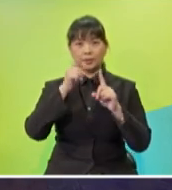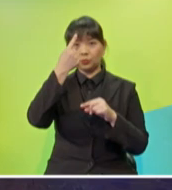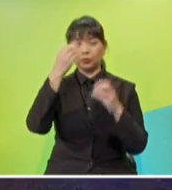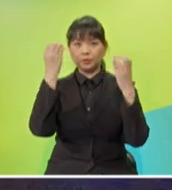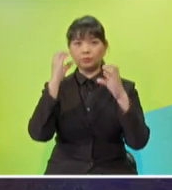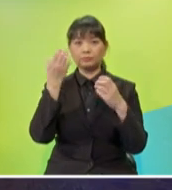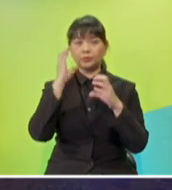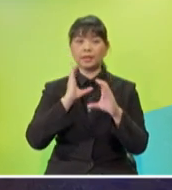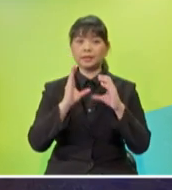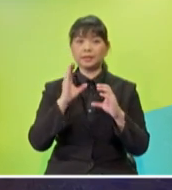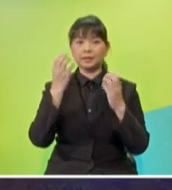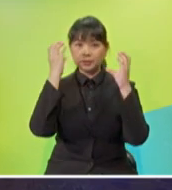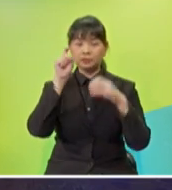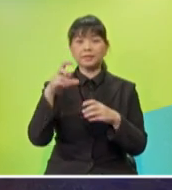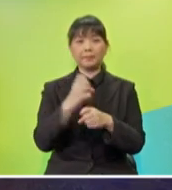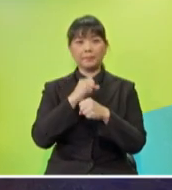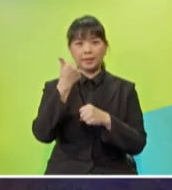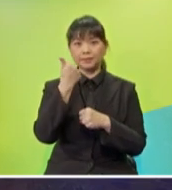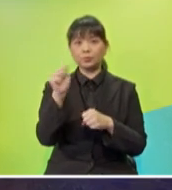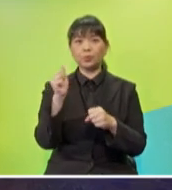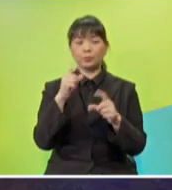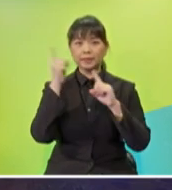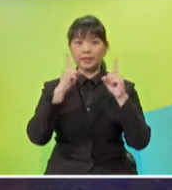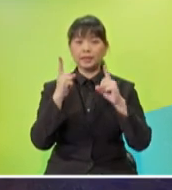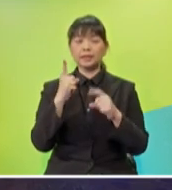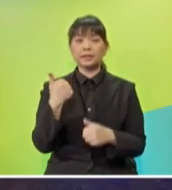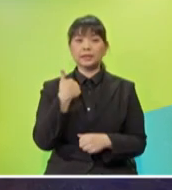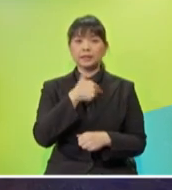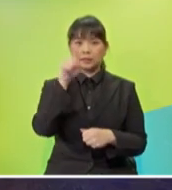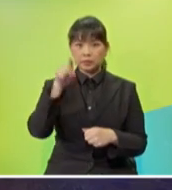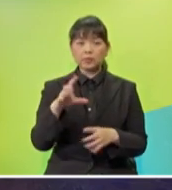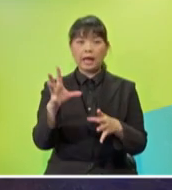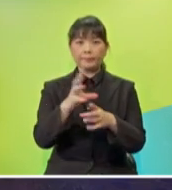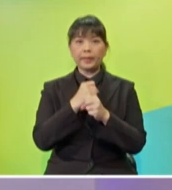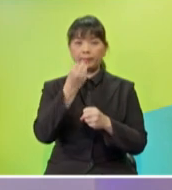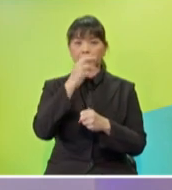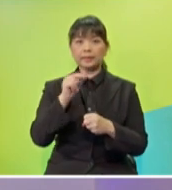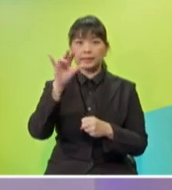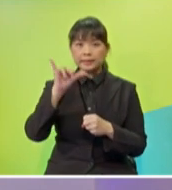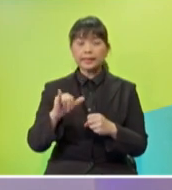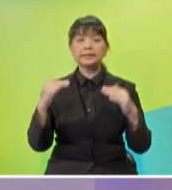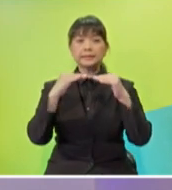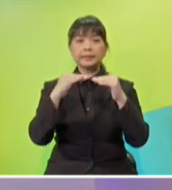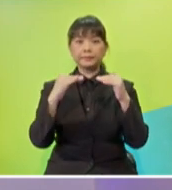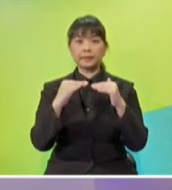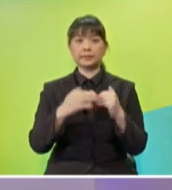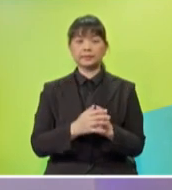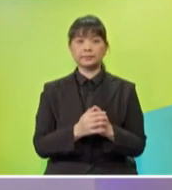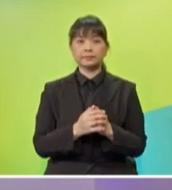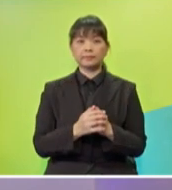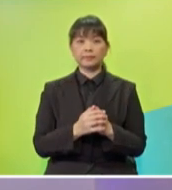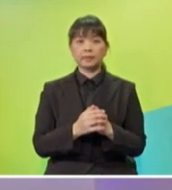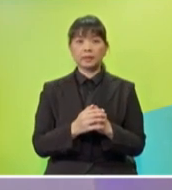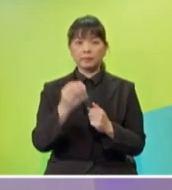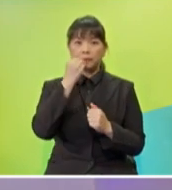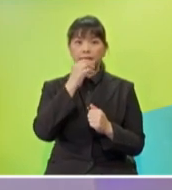nah oke kita perlu ambil makanan yang seimbang apa yang dikatakan makanan seimbang makanan